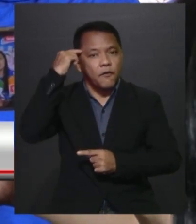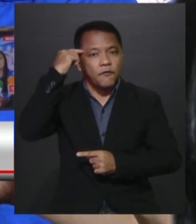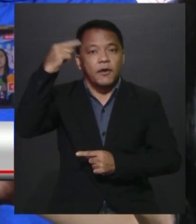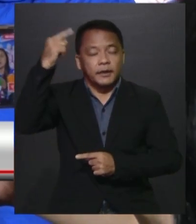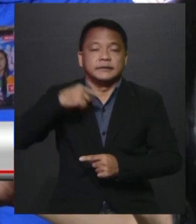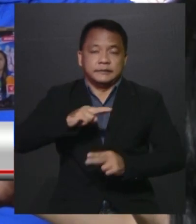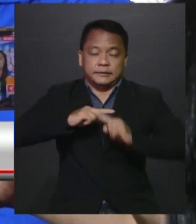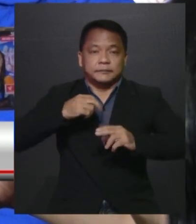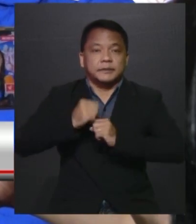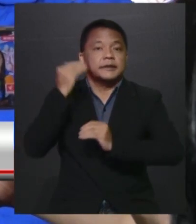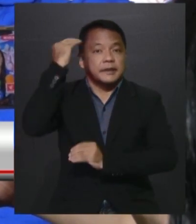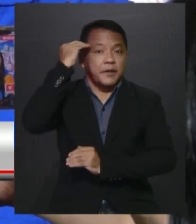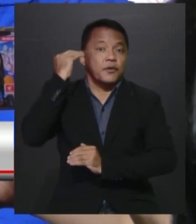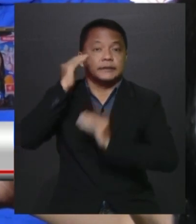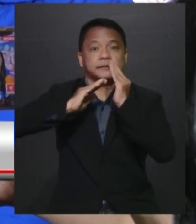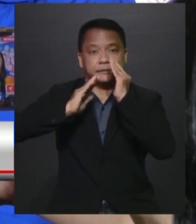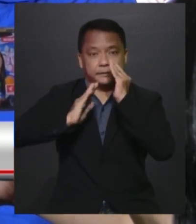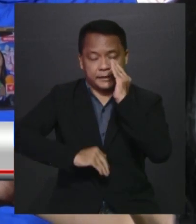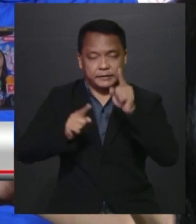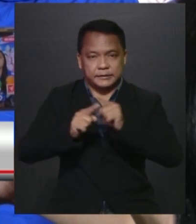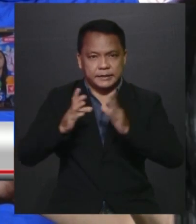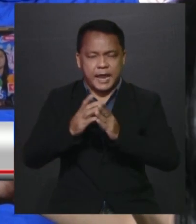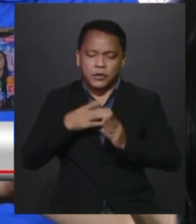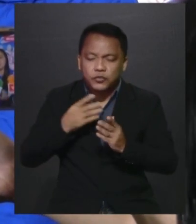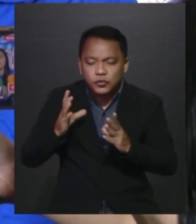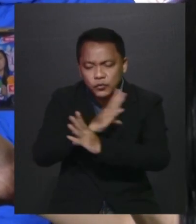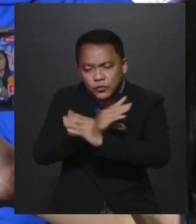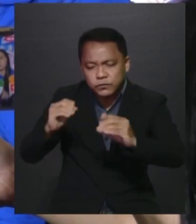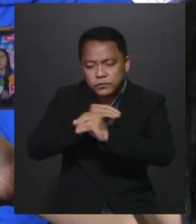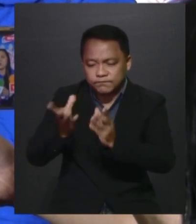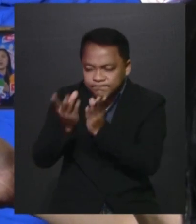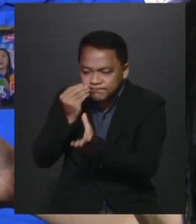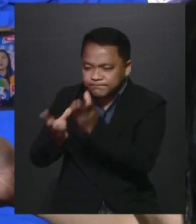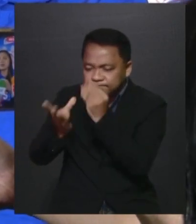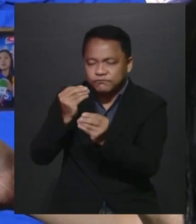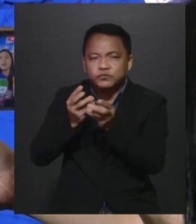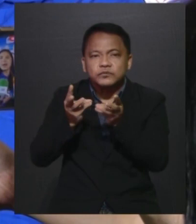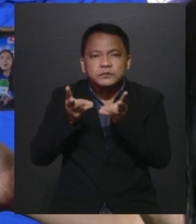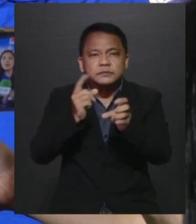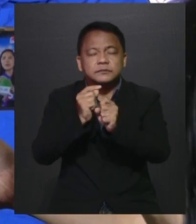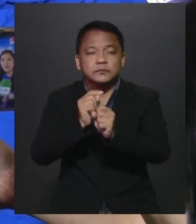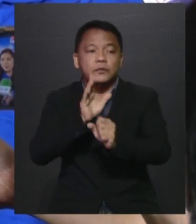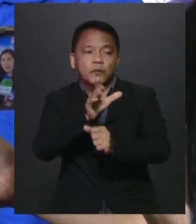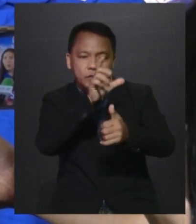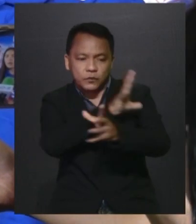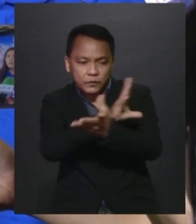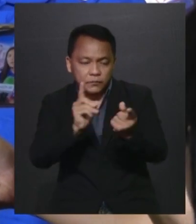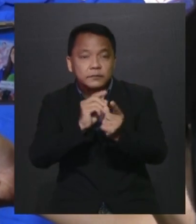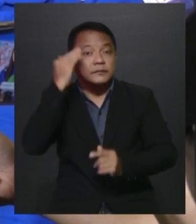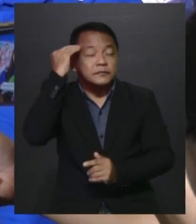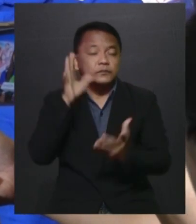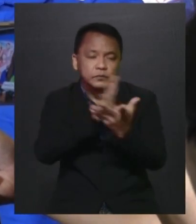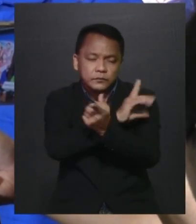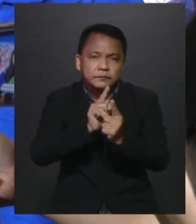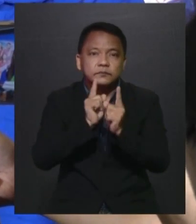องเพื่อที่จะไปลีกเกาหลีอะไรเงี้ยค่ะแล้วก็อยากไปเอนจอยด้วยอยากไปเรียนรู้ว่าสไตล์เขาวัฒนธรรมเขาอะไรเงี้ย